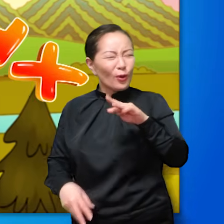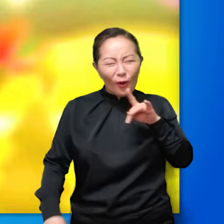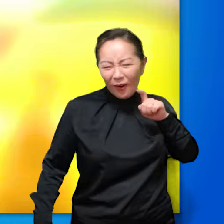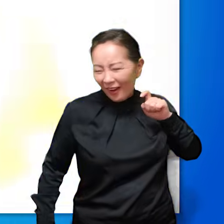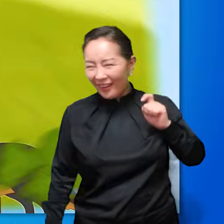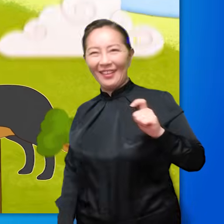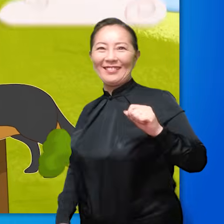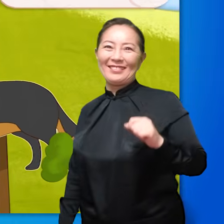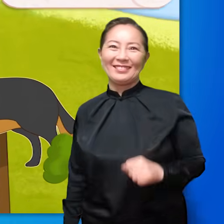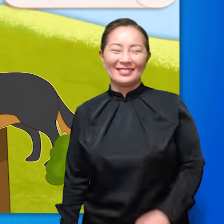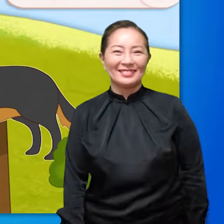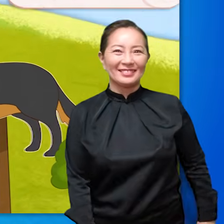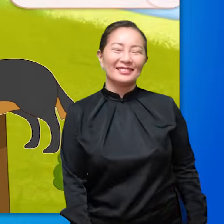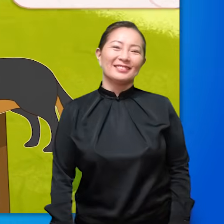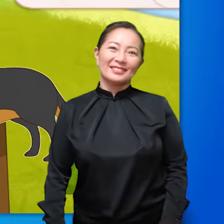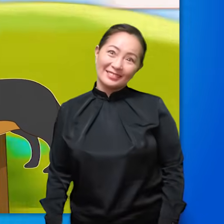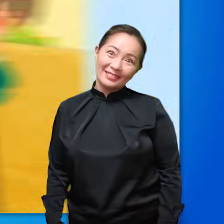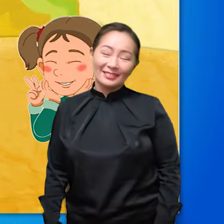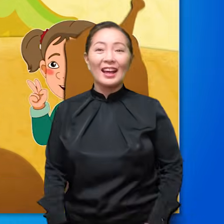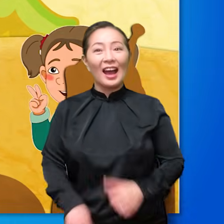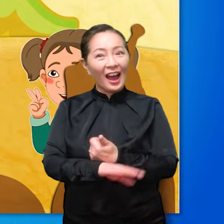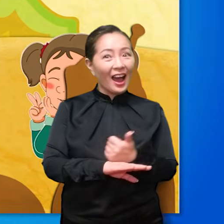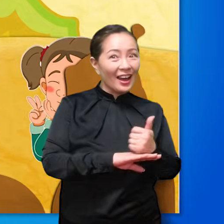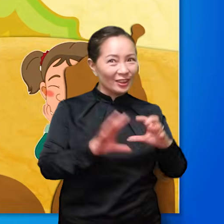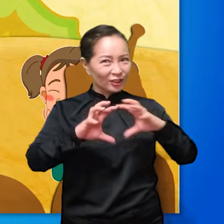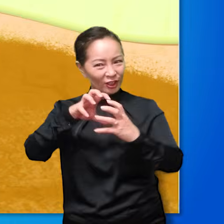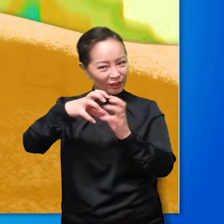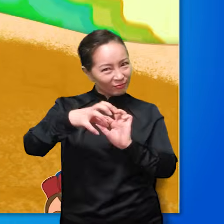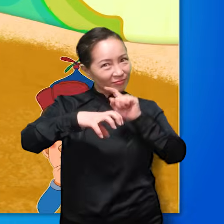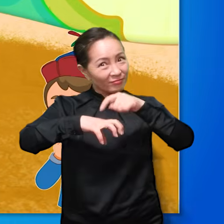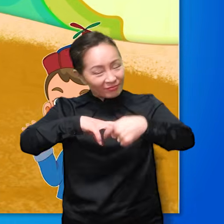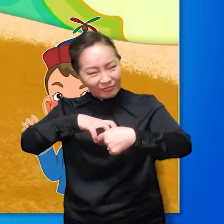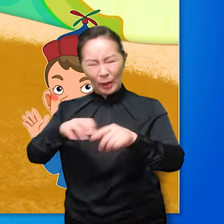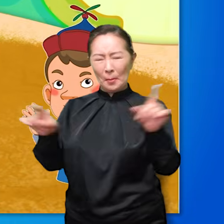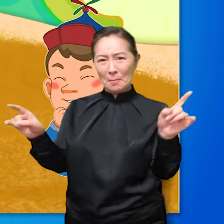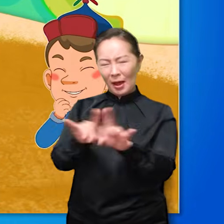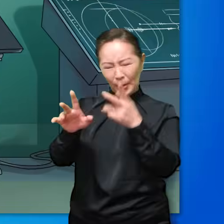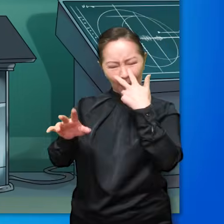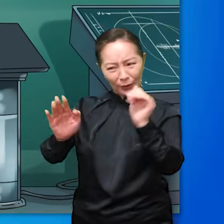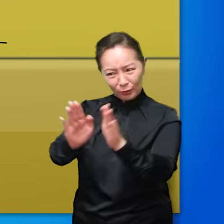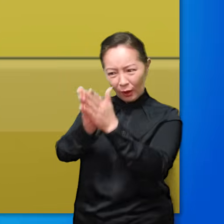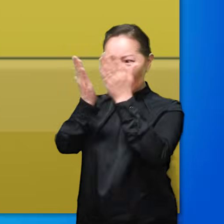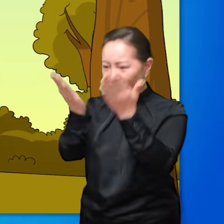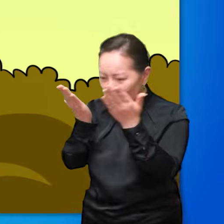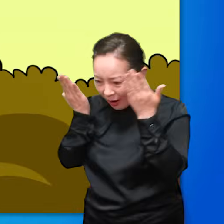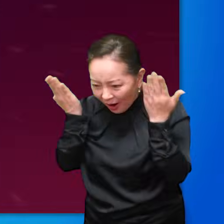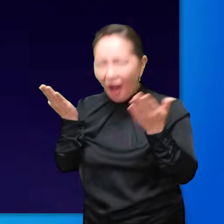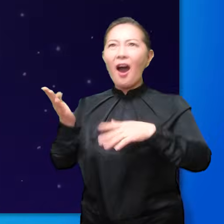тунх. Бид адад явдлын ертөнцөөр ичдийн номоор хамтаа айлан